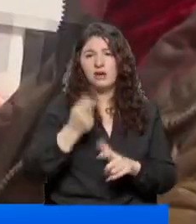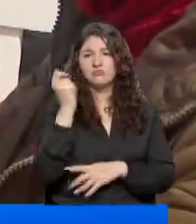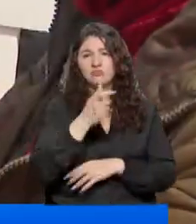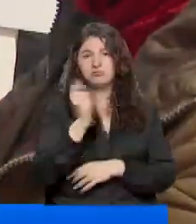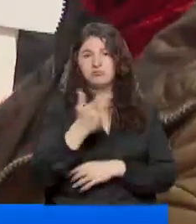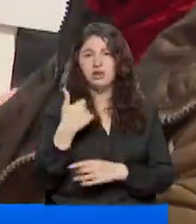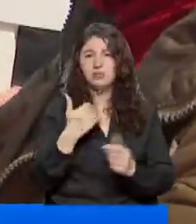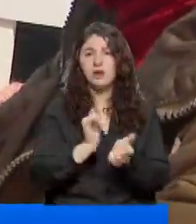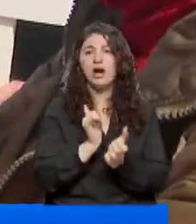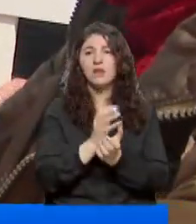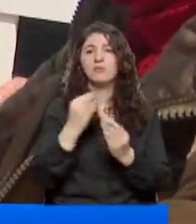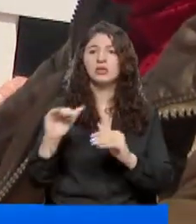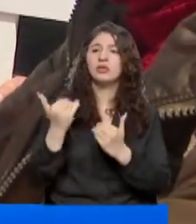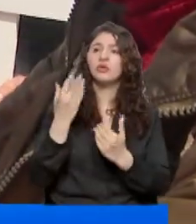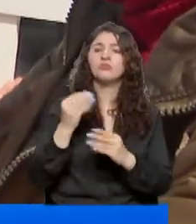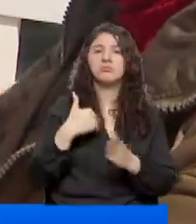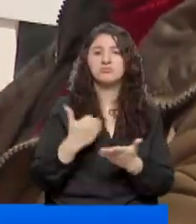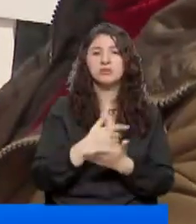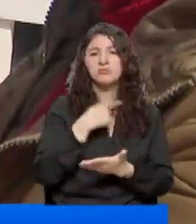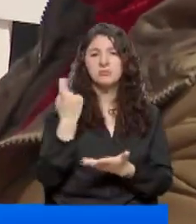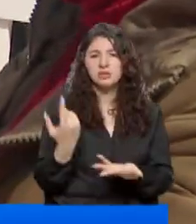veriyor şu anda Alem olmasaydım deste olmasa Geçemiyorum ya